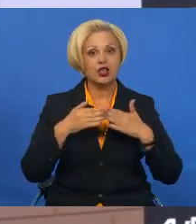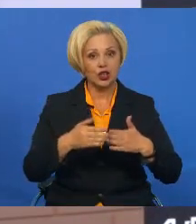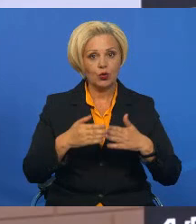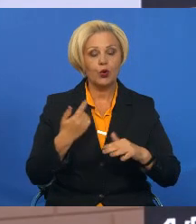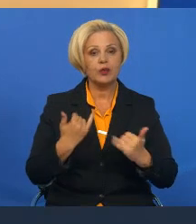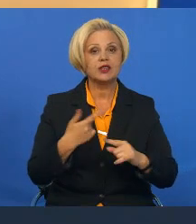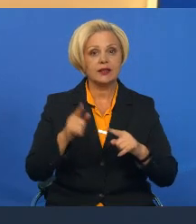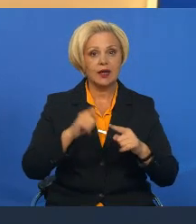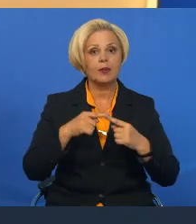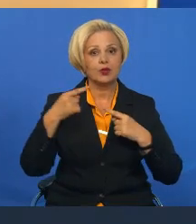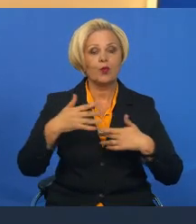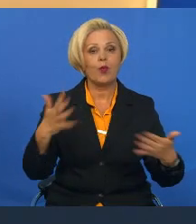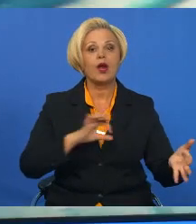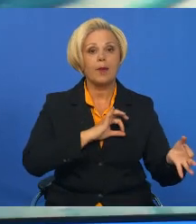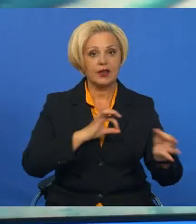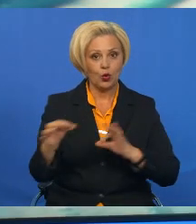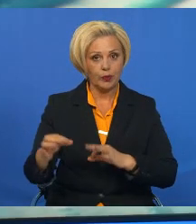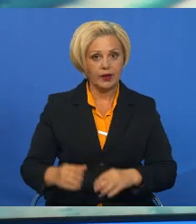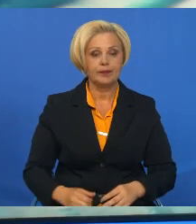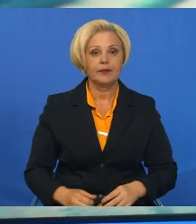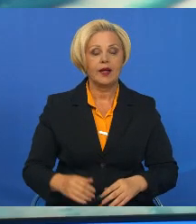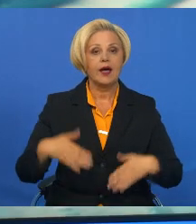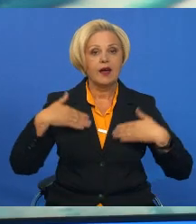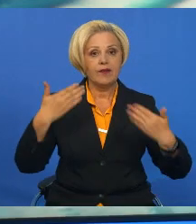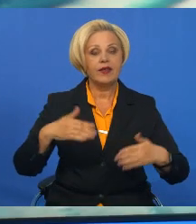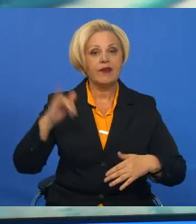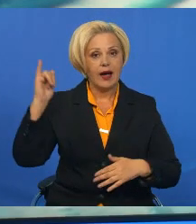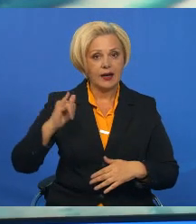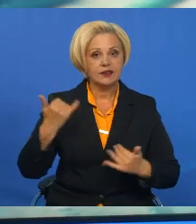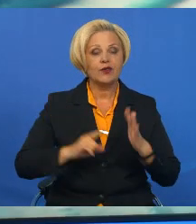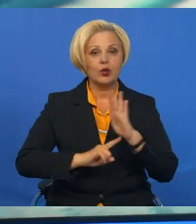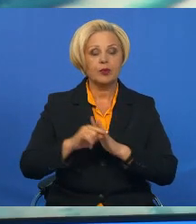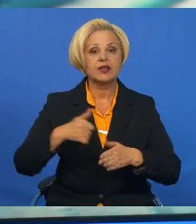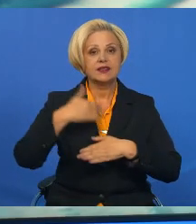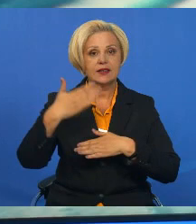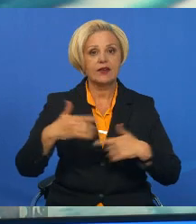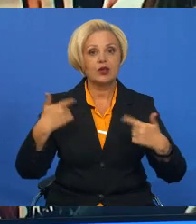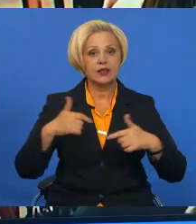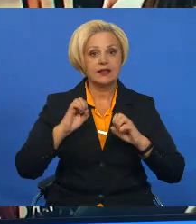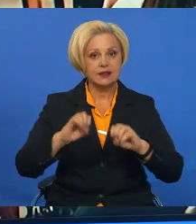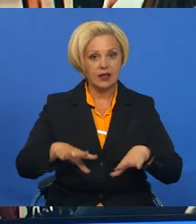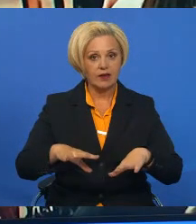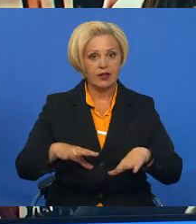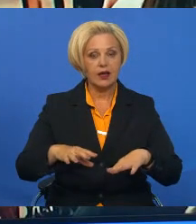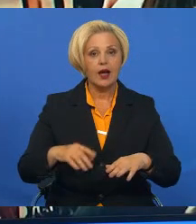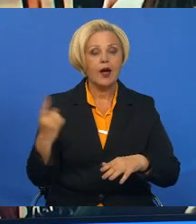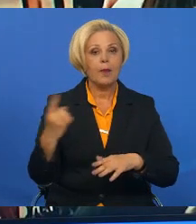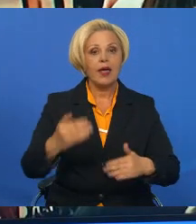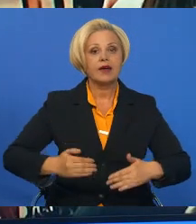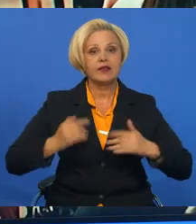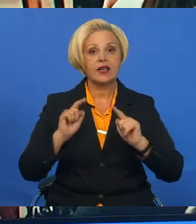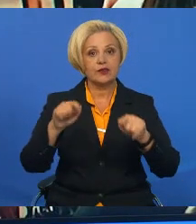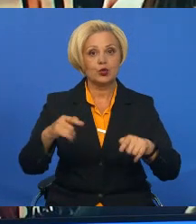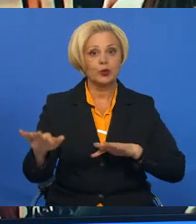А зараз аб гэтым і іншым больш падрабязна. Віваля Академія. Сьогодні почалося централізоване тестування. Перший етап